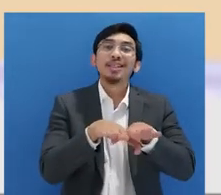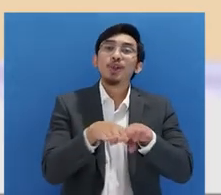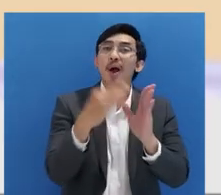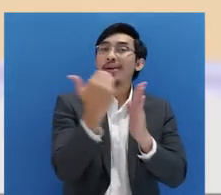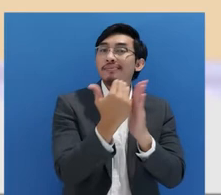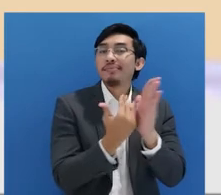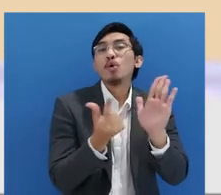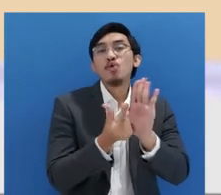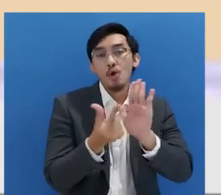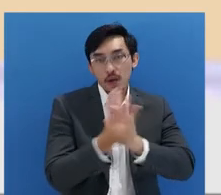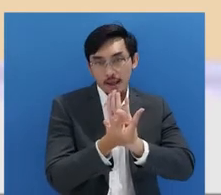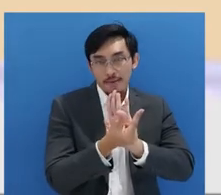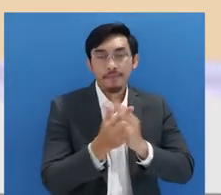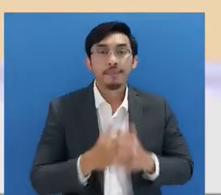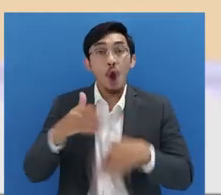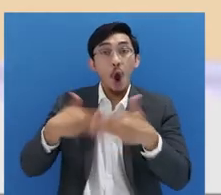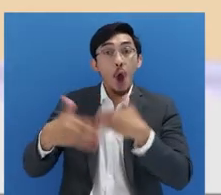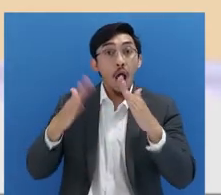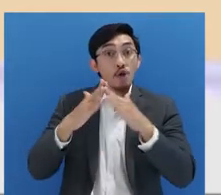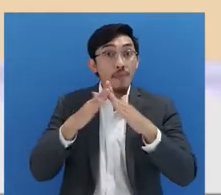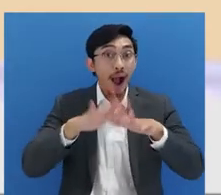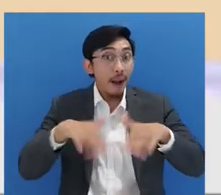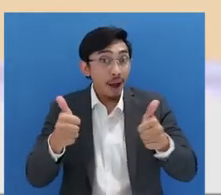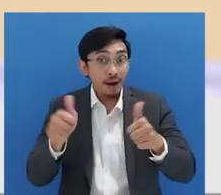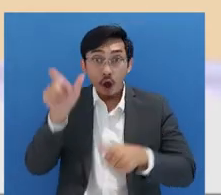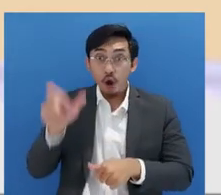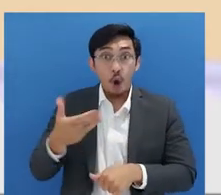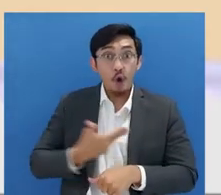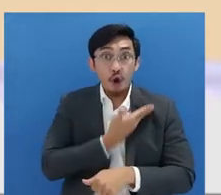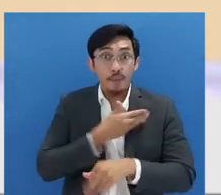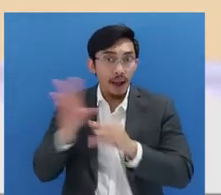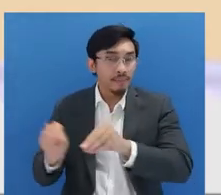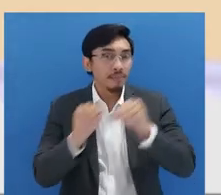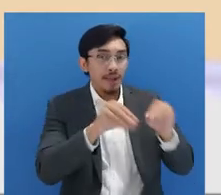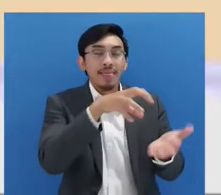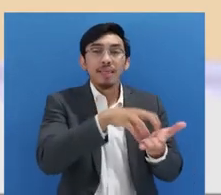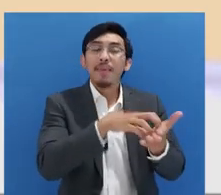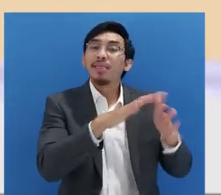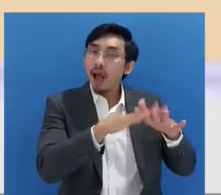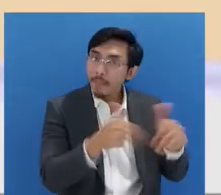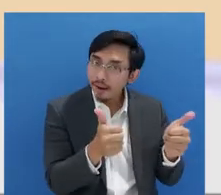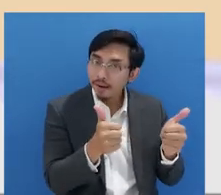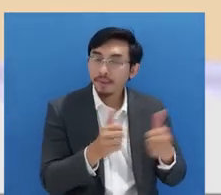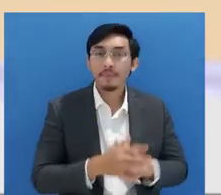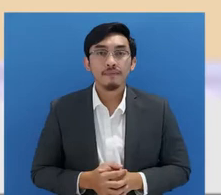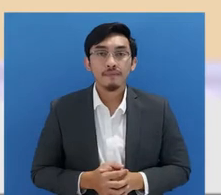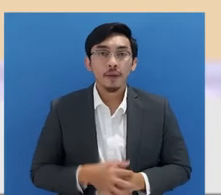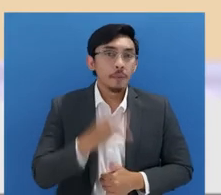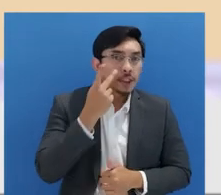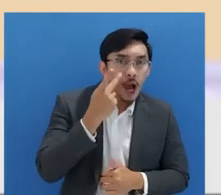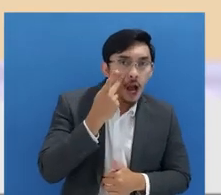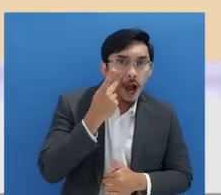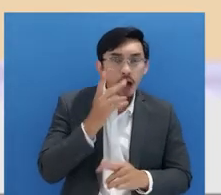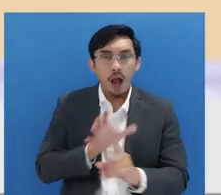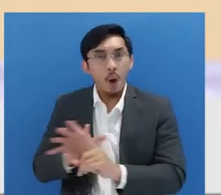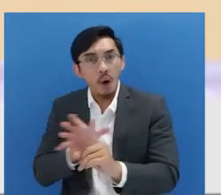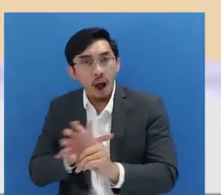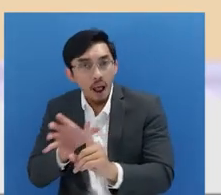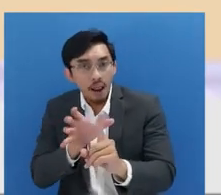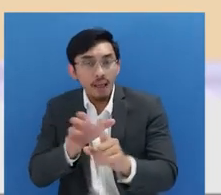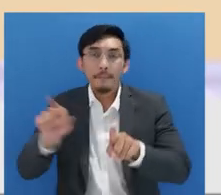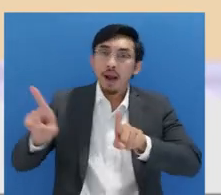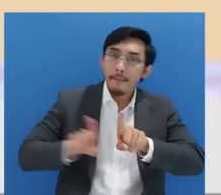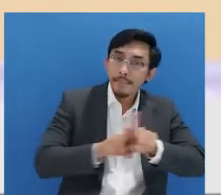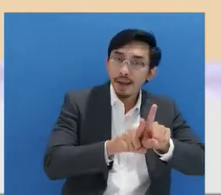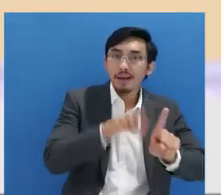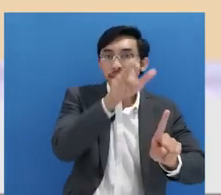mengubah identitas terlindung sesuai dengan ketentuan peraturan perundang-undangan, mengelola rumah aman dan memindahkan terlindung ke